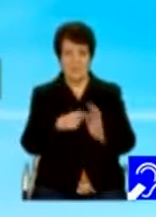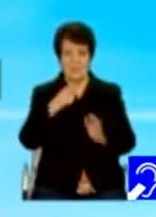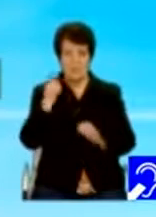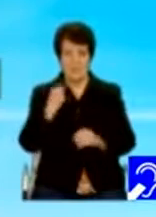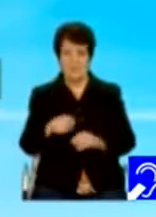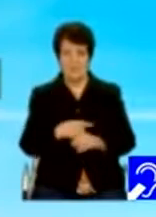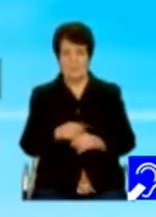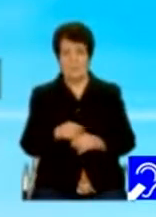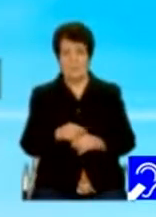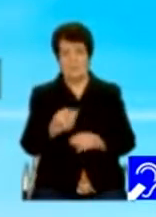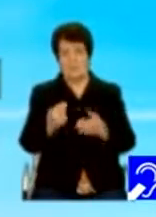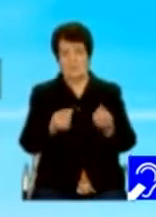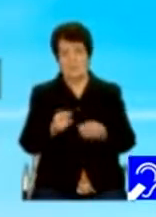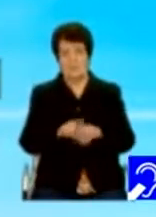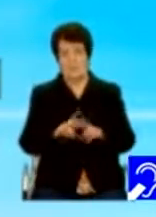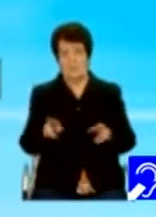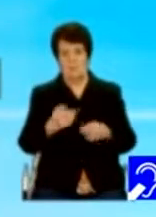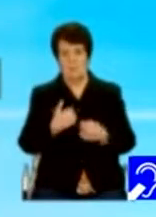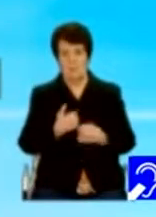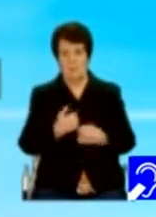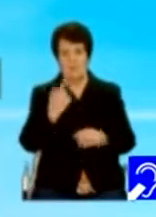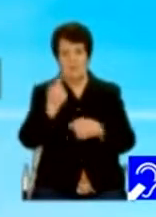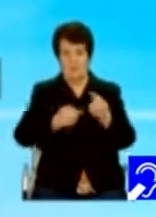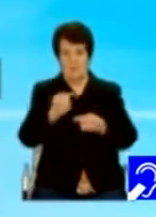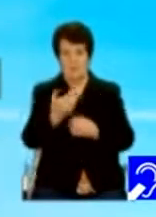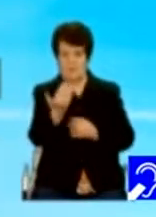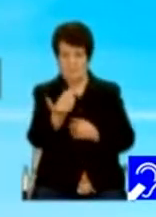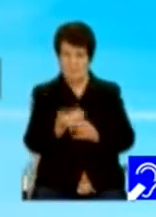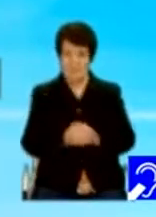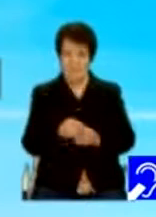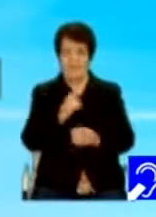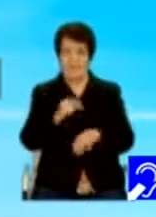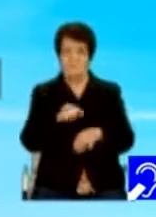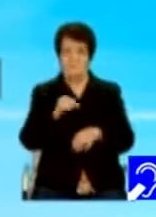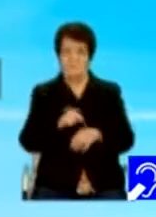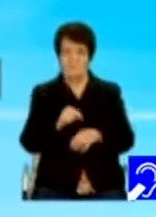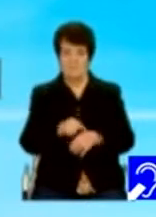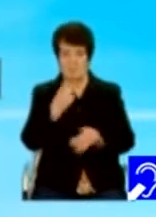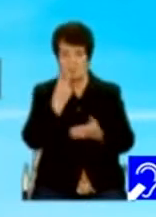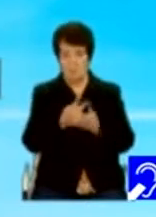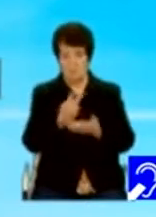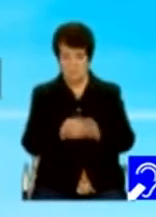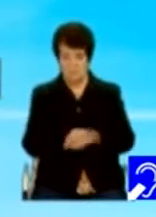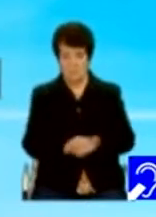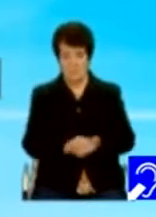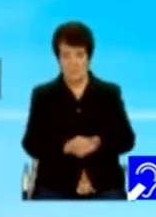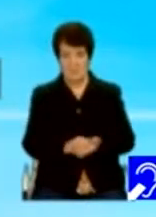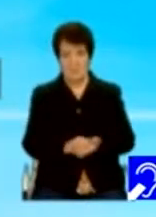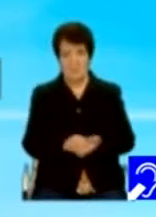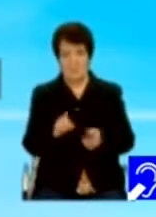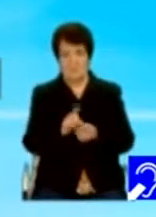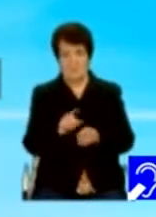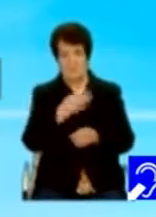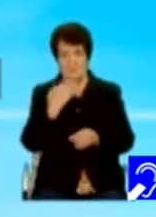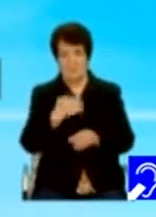a jonglat cu noi. Noi suntem acea generație care am simțit și am văzut exodul masiv